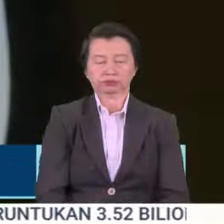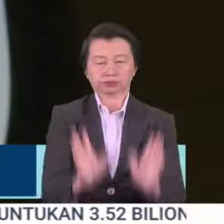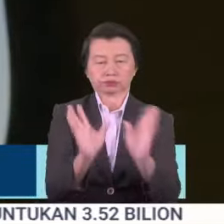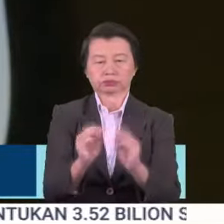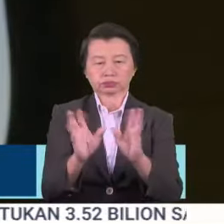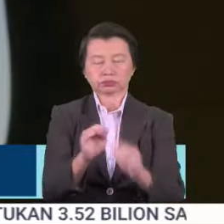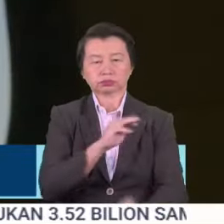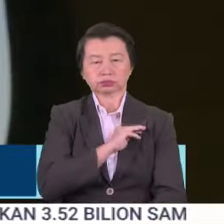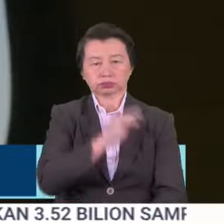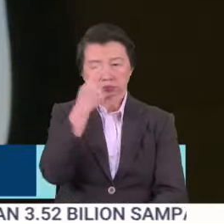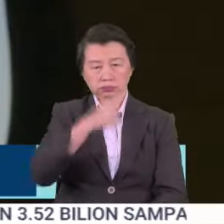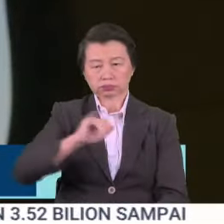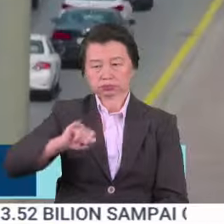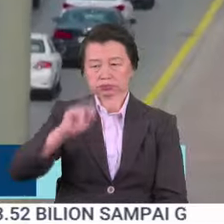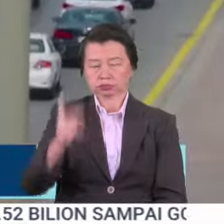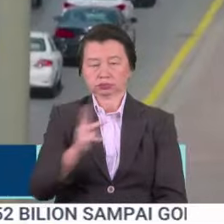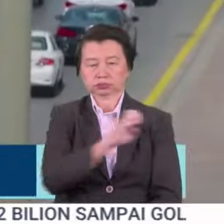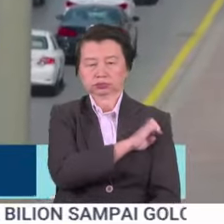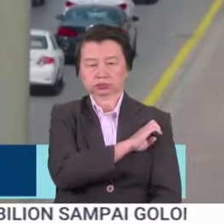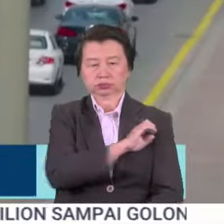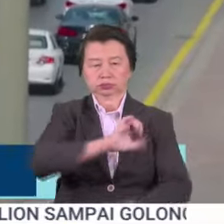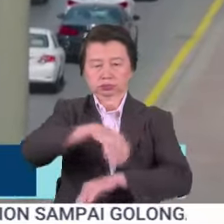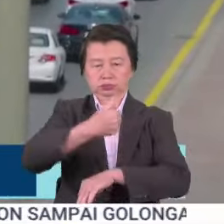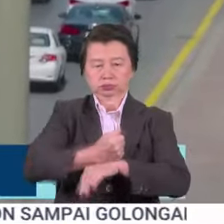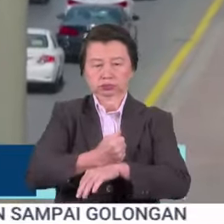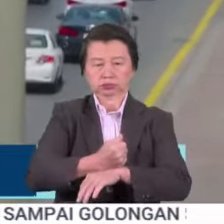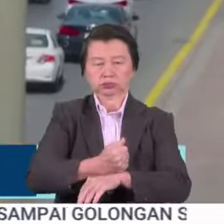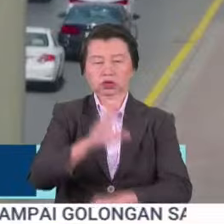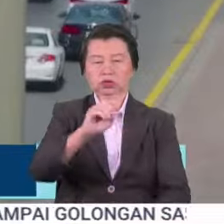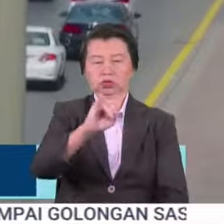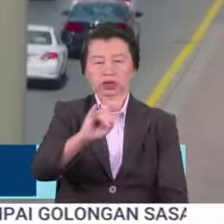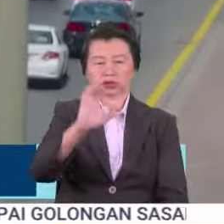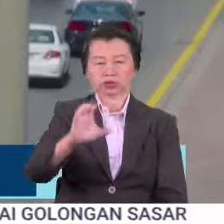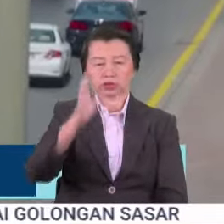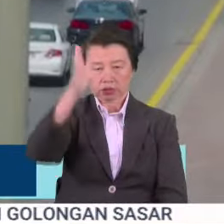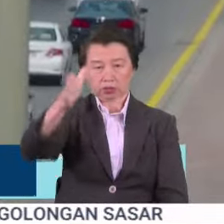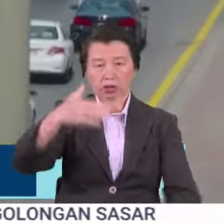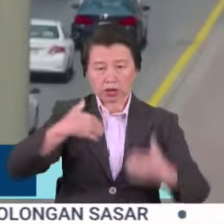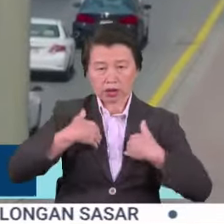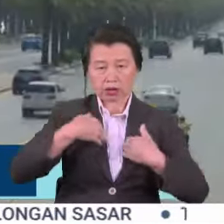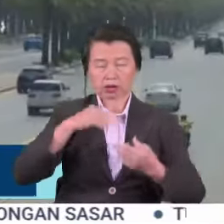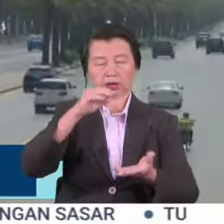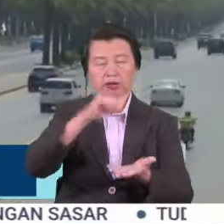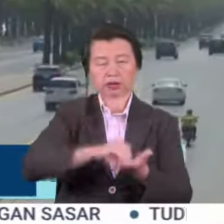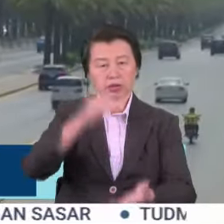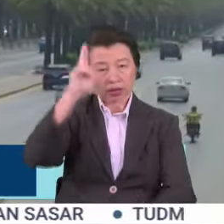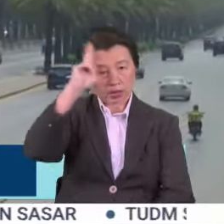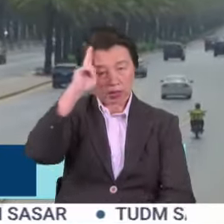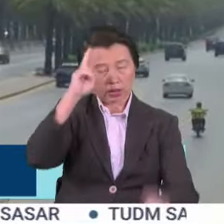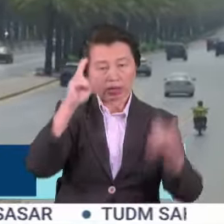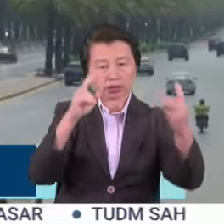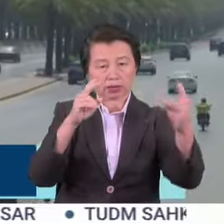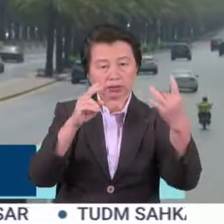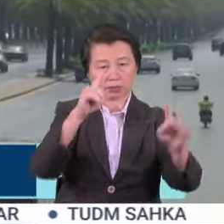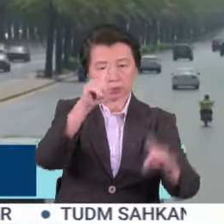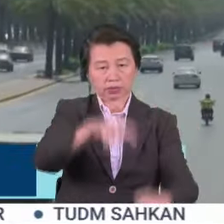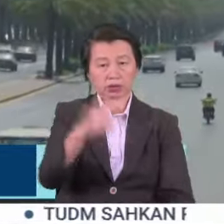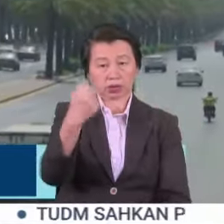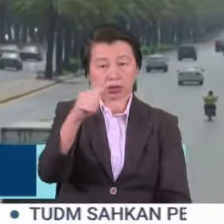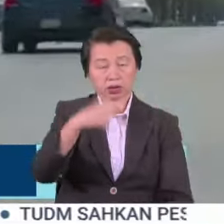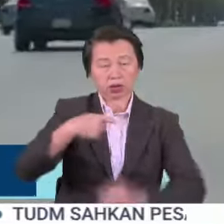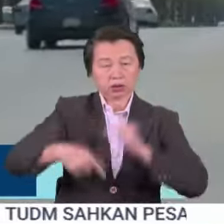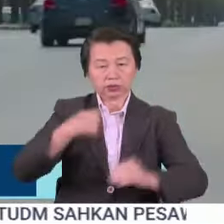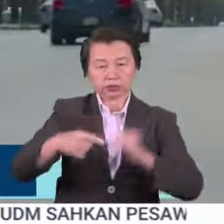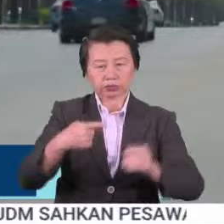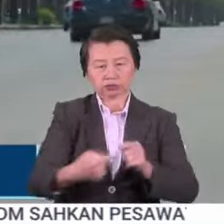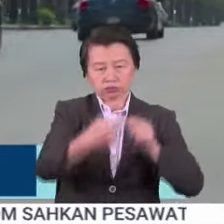Mesyuarat peringkat menteri bagi jawatankuasa eksekutif Pertubuhan Kerjasama Islam OIC akan diadakan di Arab Saudi 18 Oktober ini berhubung